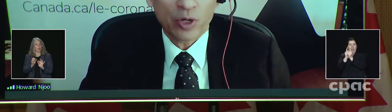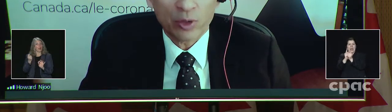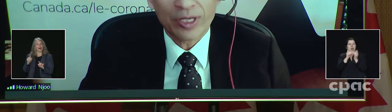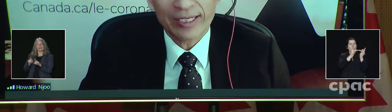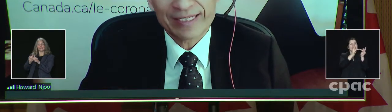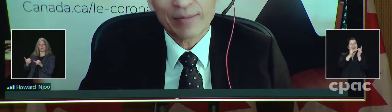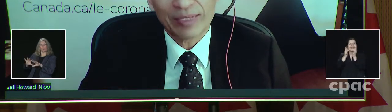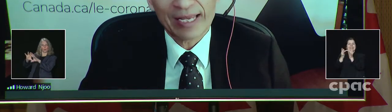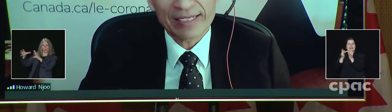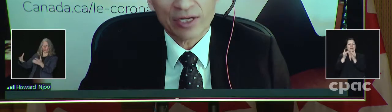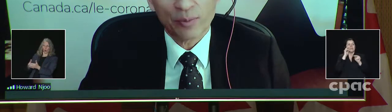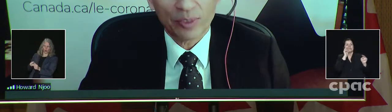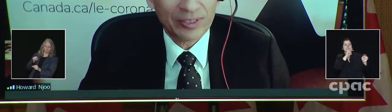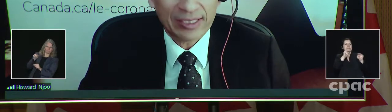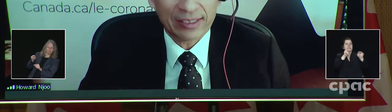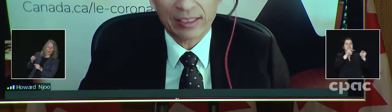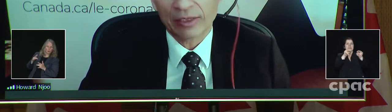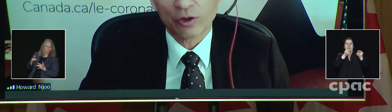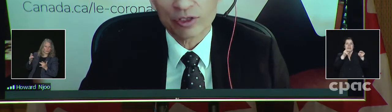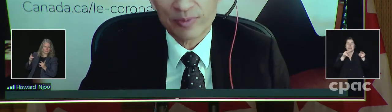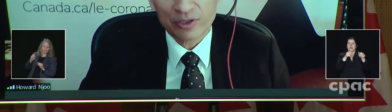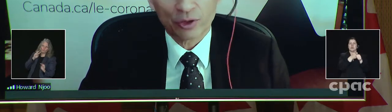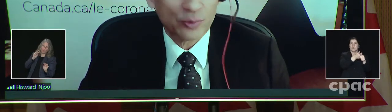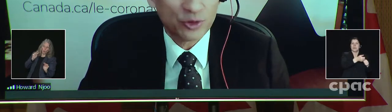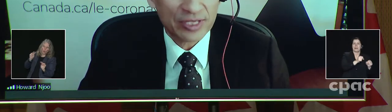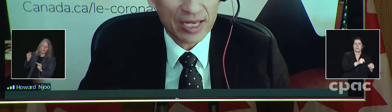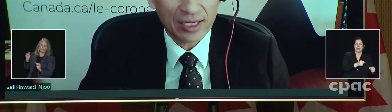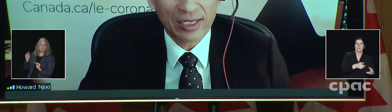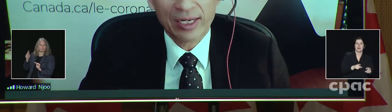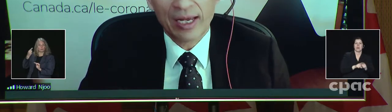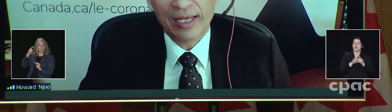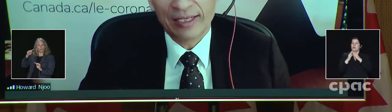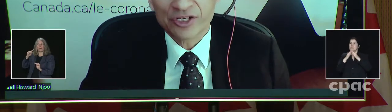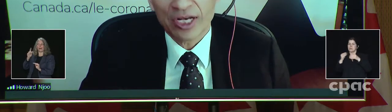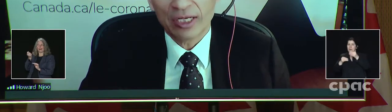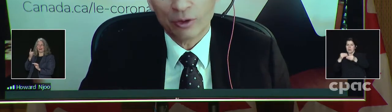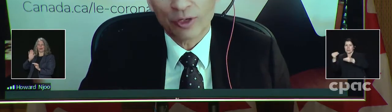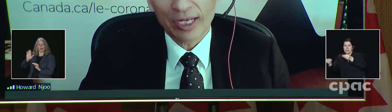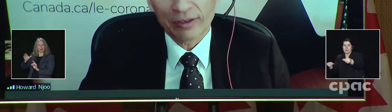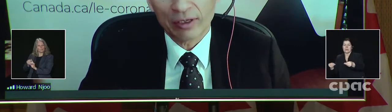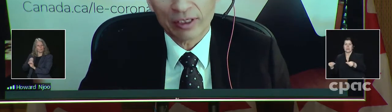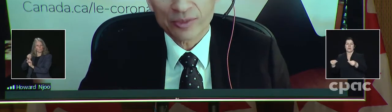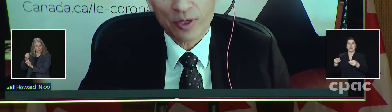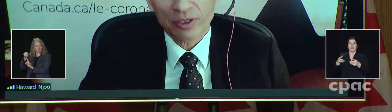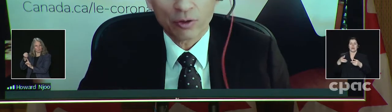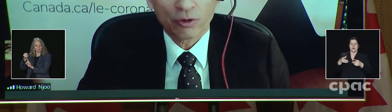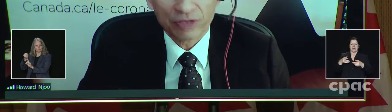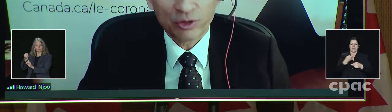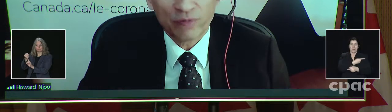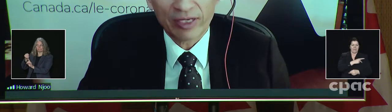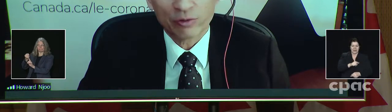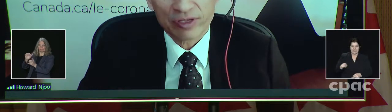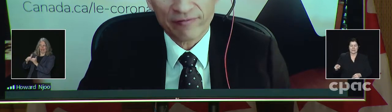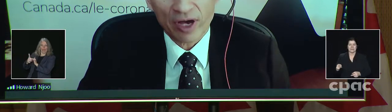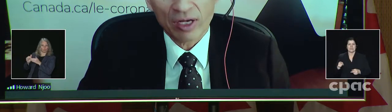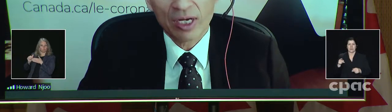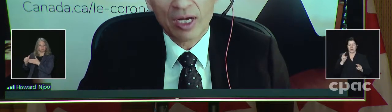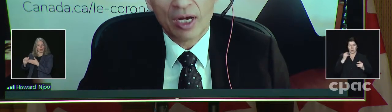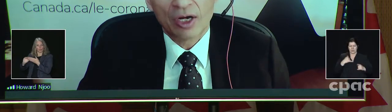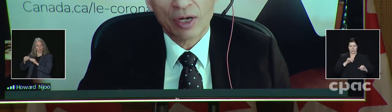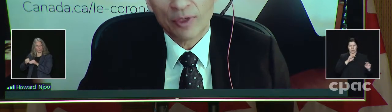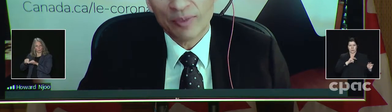c'est quoi les implications pour peut-être la transmission communautaire à l'échelle locale. Donc, je pense qu'on continue avec nos